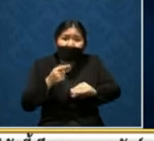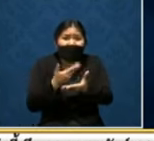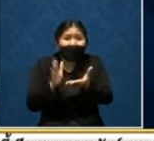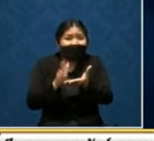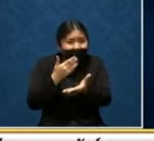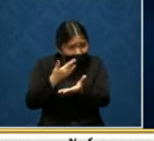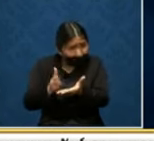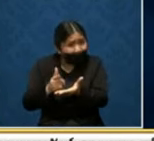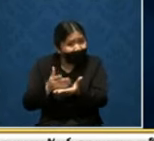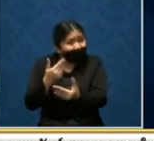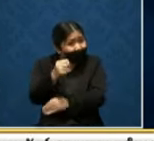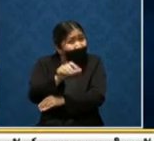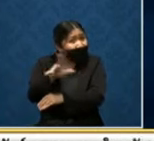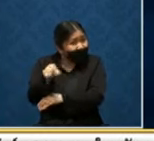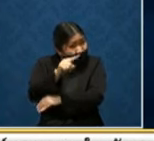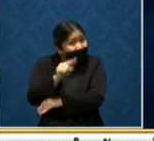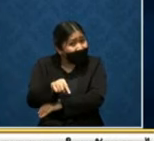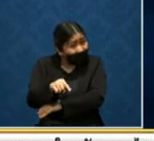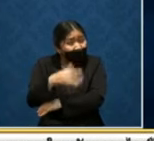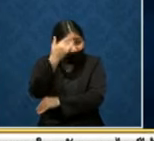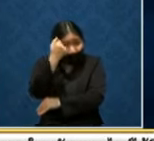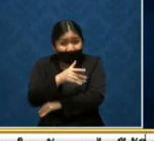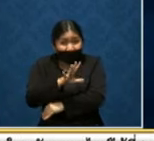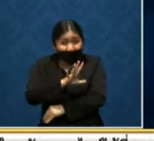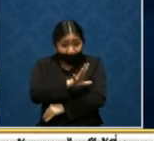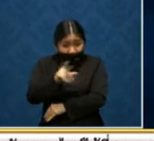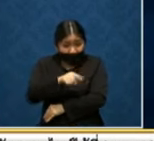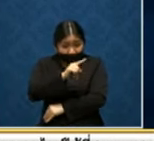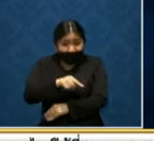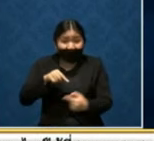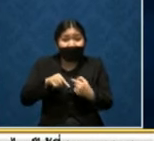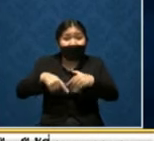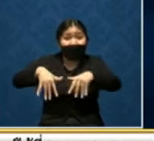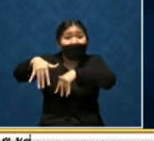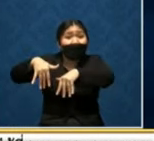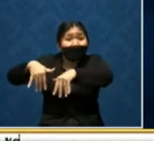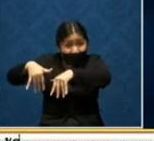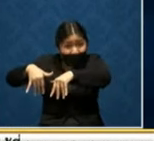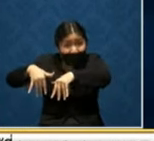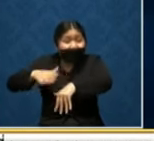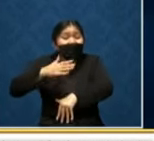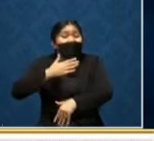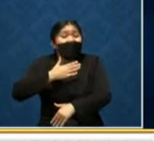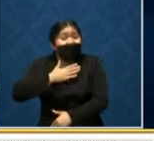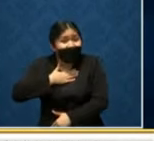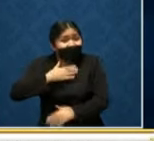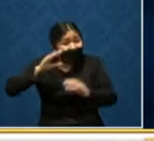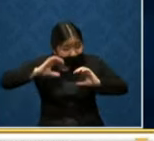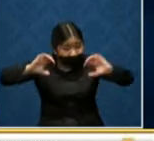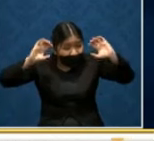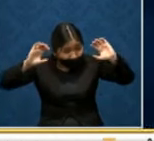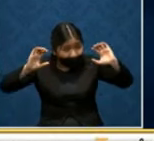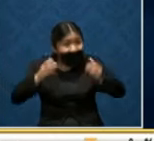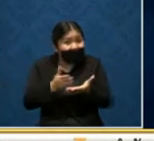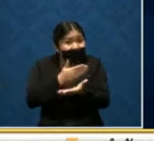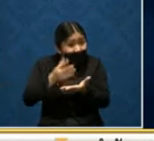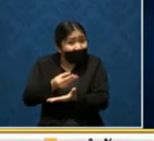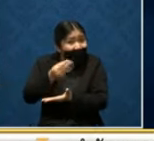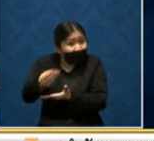ชาทั้งหมด 15%นะโดย 5%เนี่ยอยู่ที่ส่วนของท้องถิ่นก็คือพวกฉันนี่แหละกับข้าราชการในส่วนท้องถิ่น